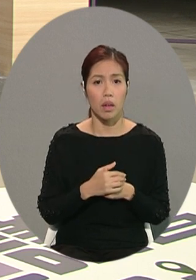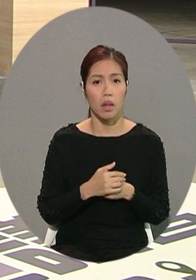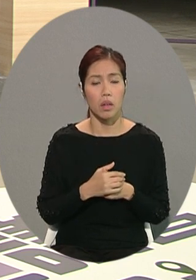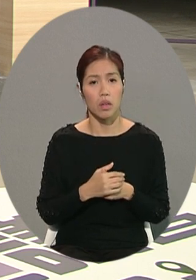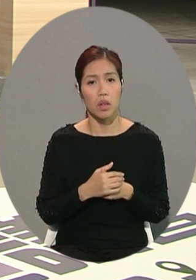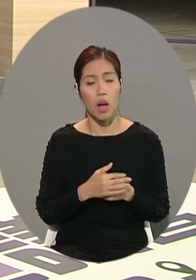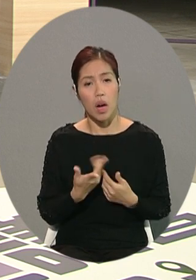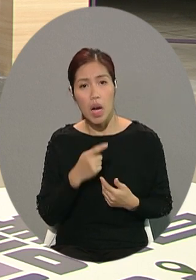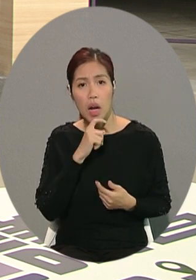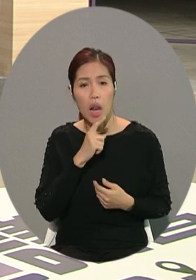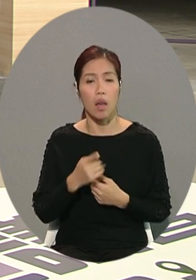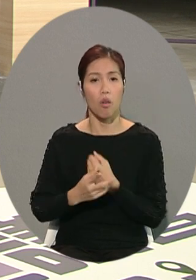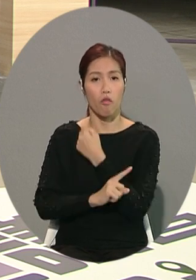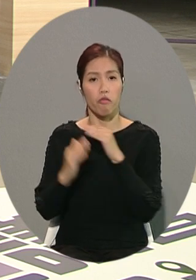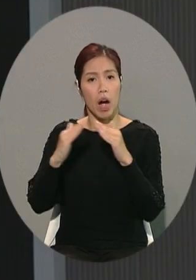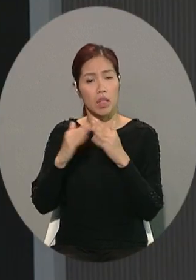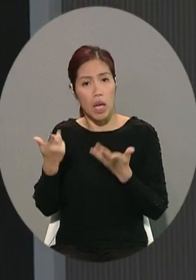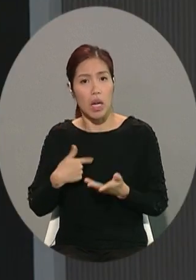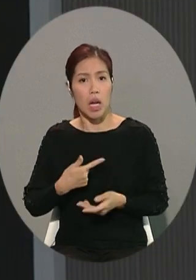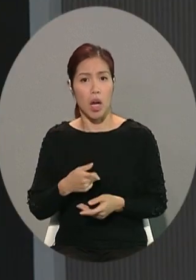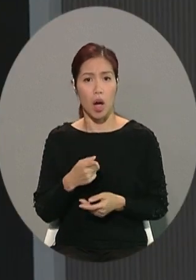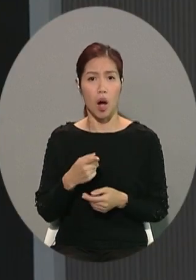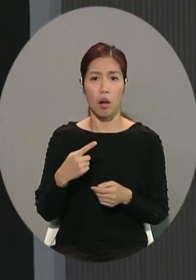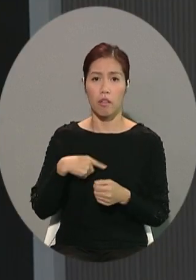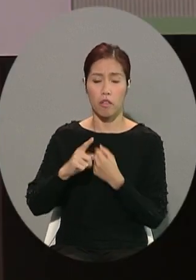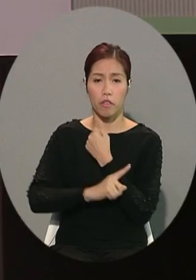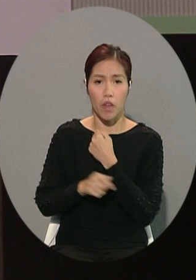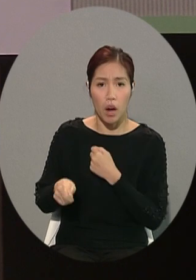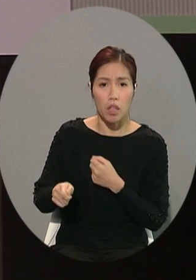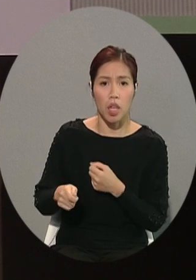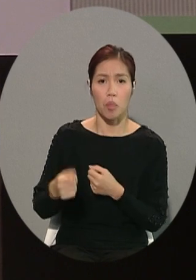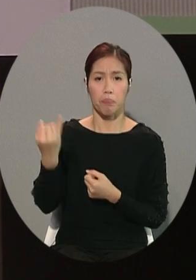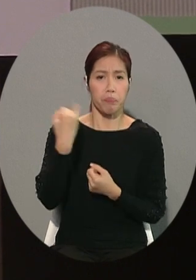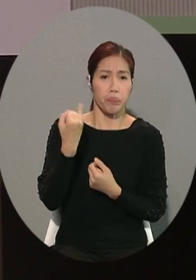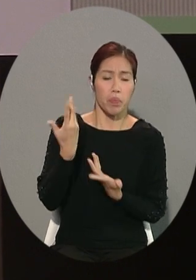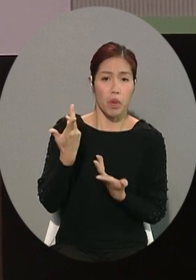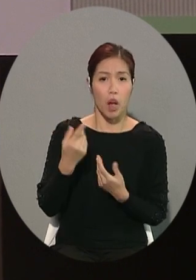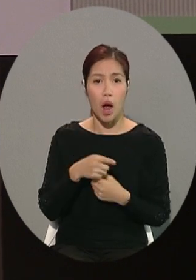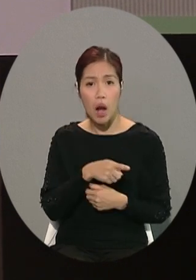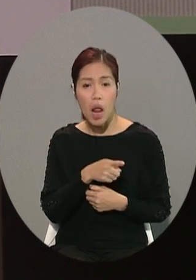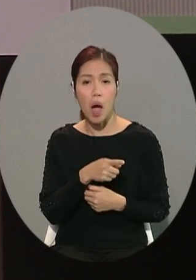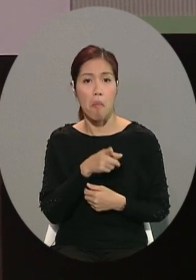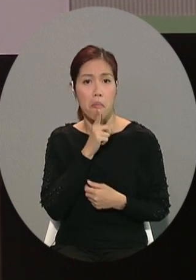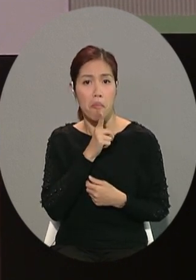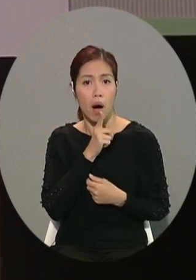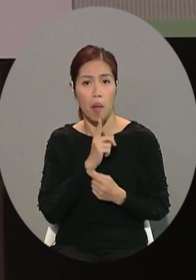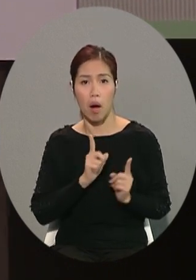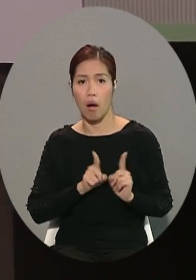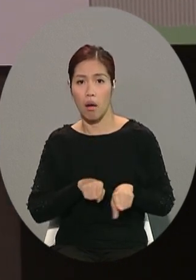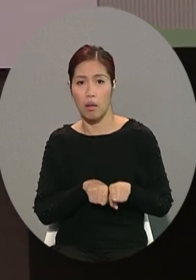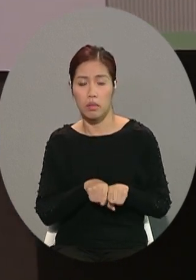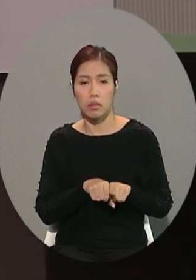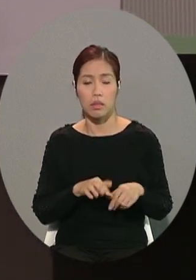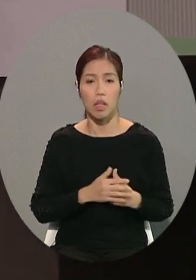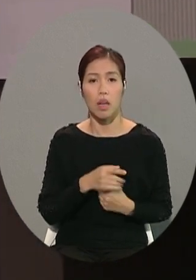上庭嘅時候，點解你會俾人判有罪嘅？ Okay， 不是你的事，是你跟你媽一起，而且你將你的母親都拖埋落水， 拖累佢後嚟的